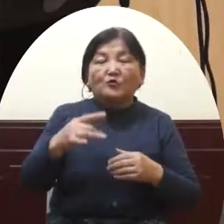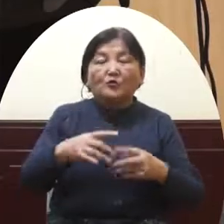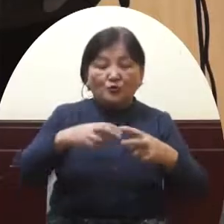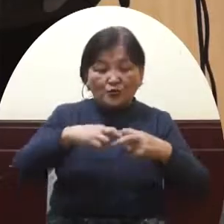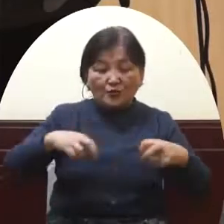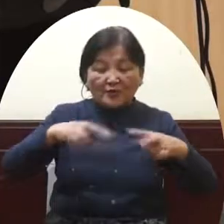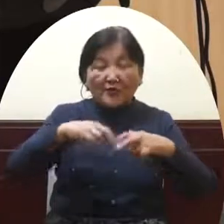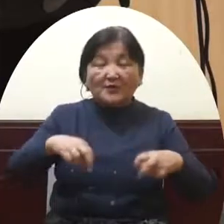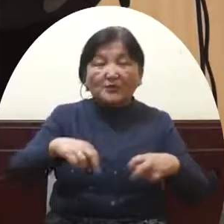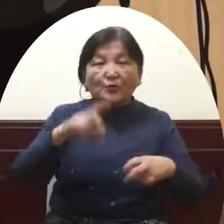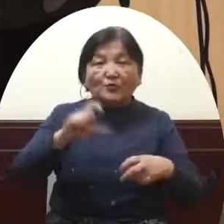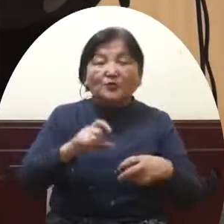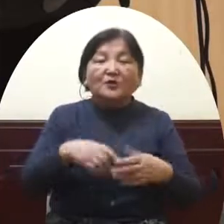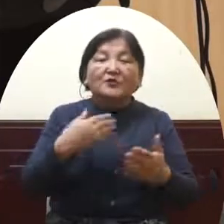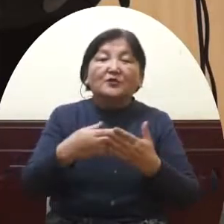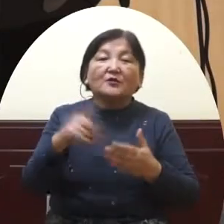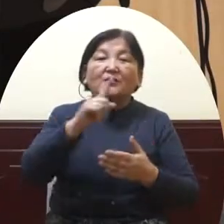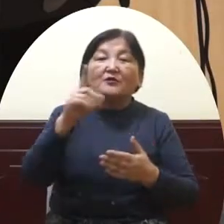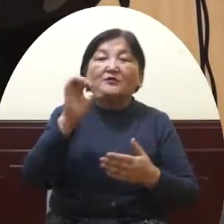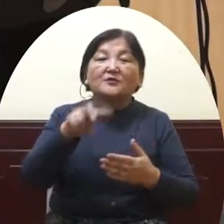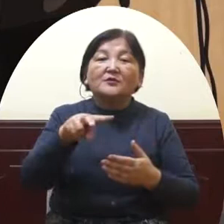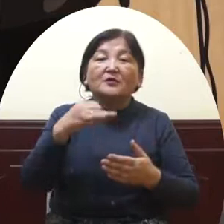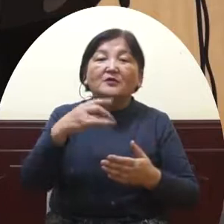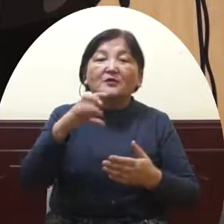намынхын зүгээр би Зеленскийн тухай ярих гэж штэ.